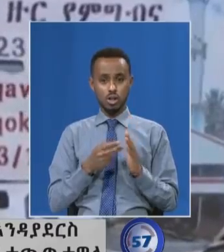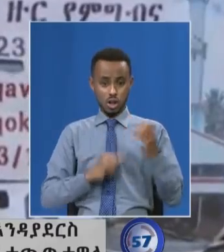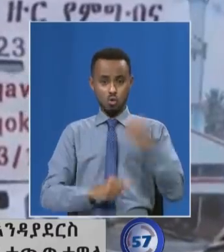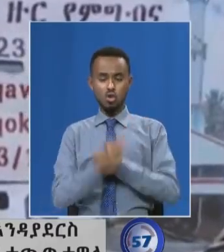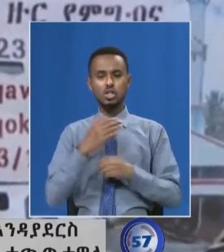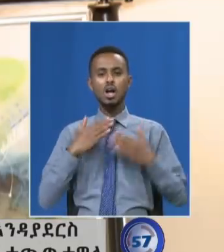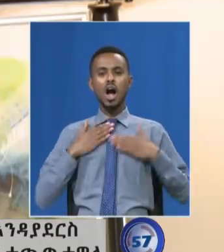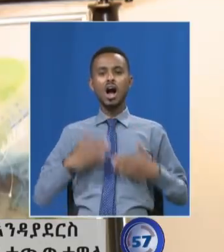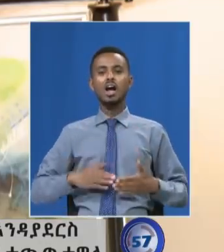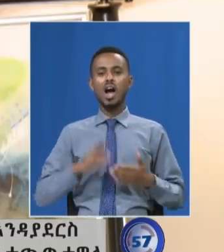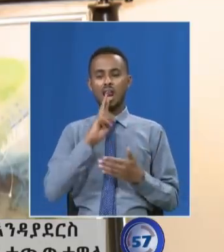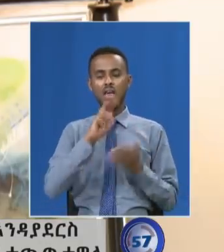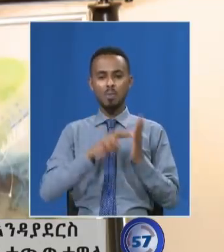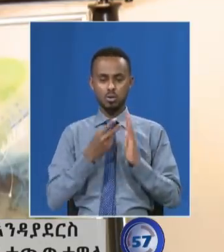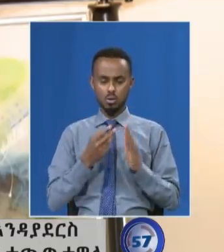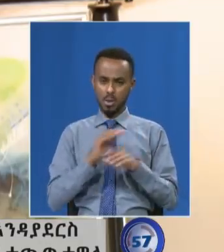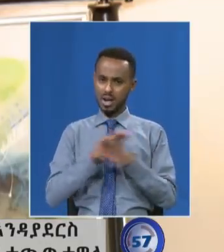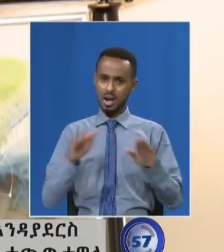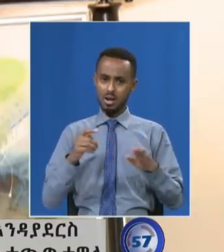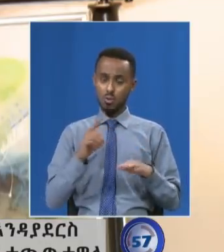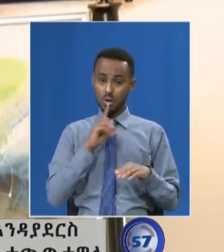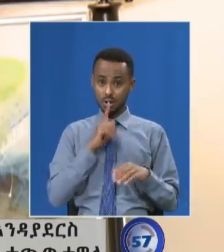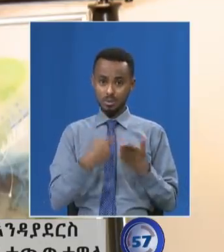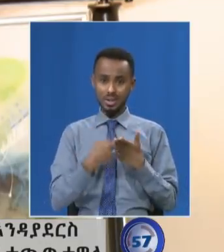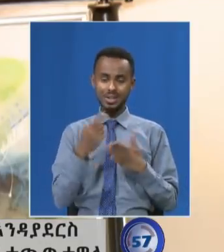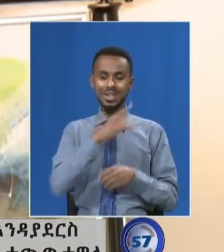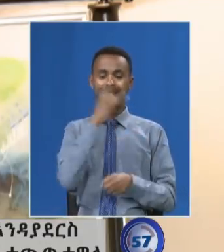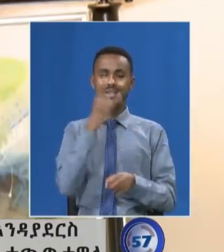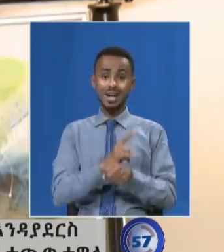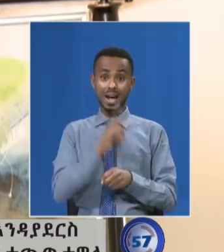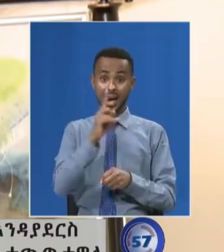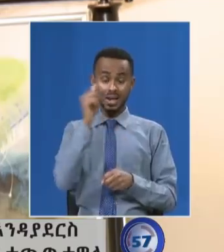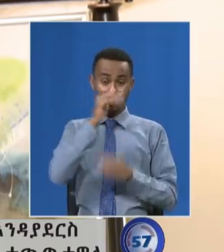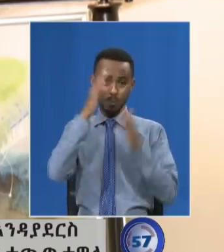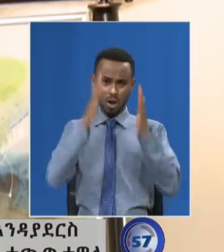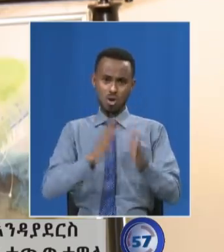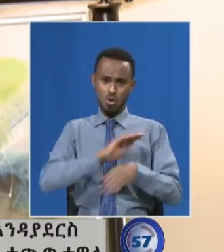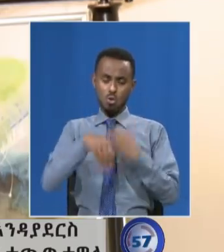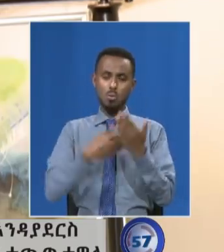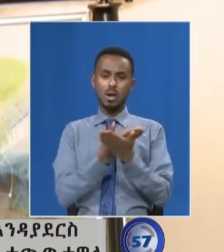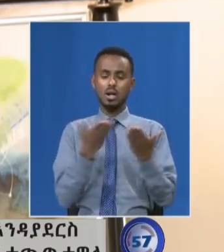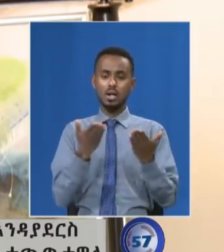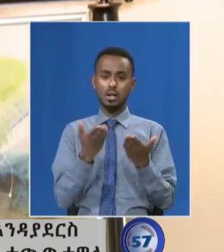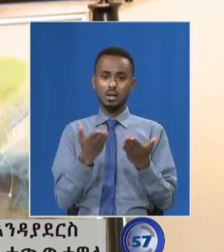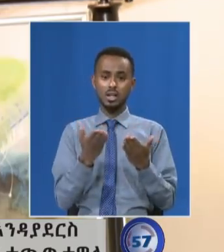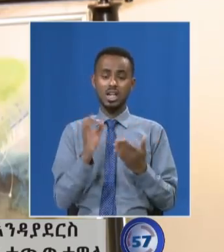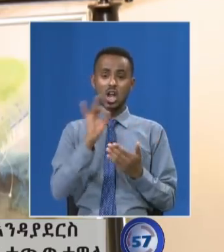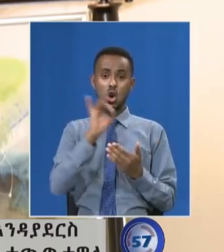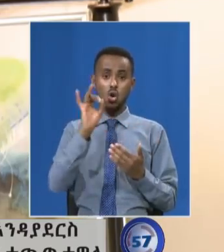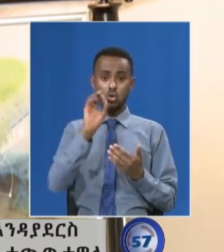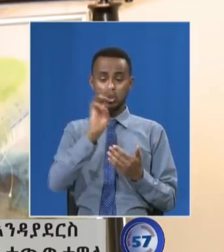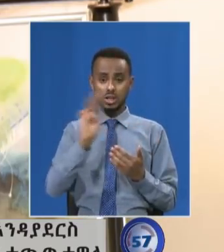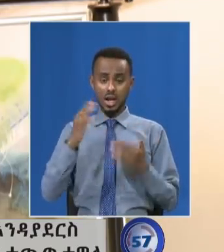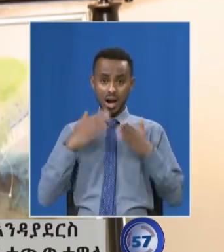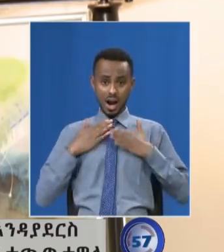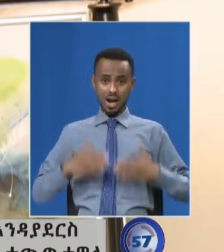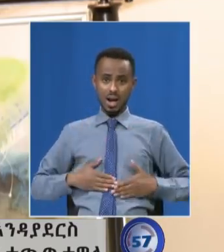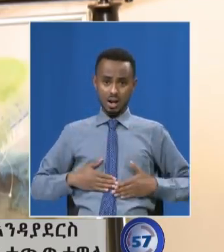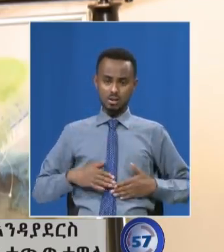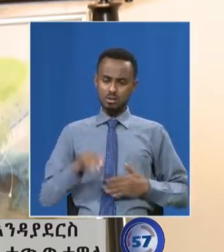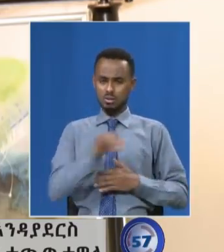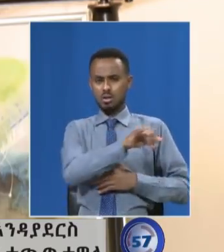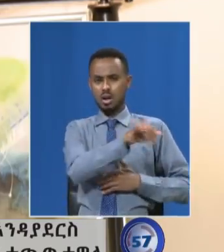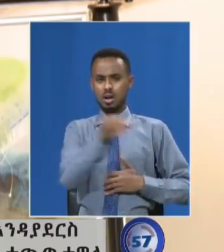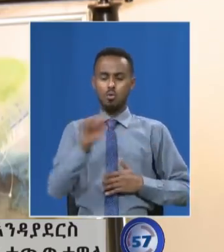አካል ነኝ ማለት በቃ ወነቱን እንደዚህ ከማ እንዳንድ ኢትዮጵያዊ ሁሉና እንዳንድ ሉሲ አካል ያው